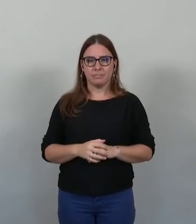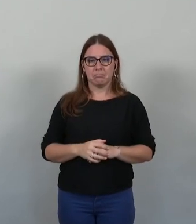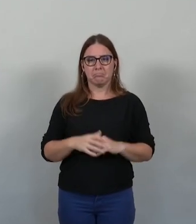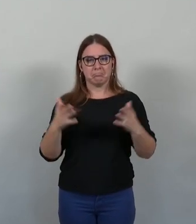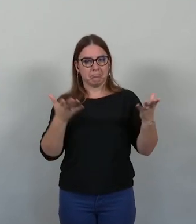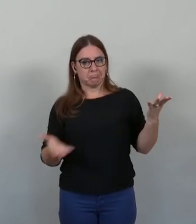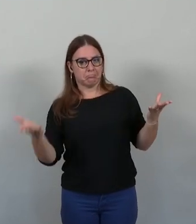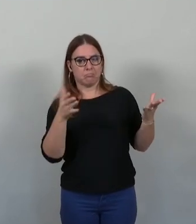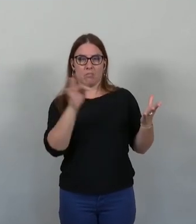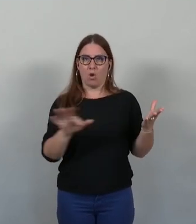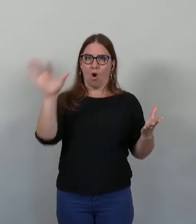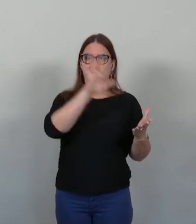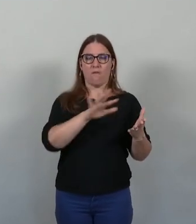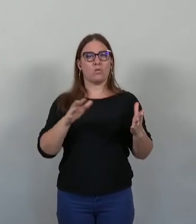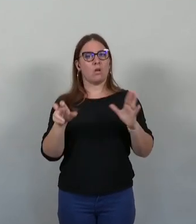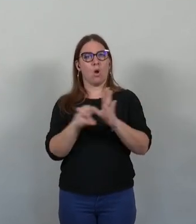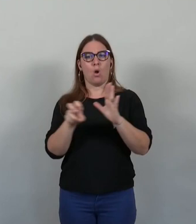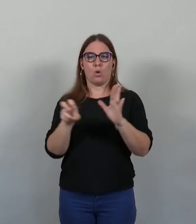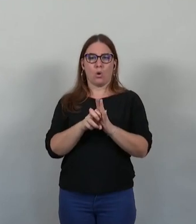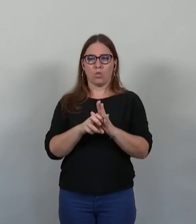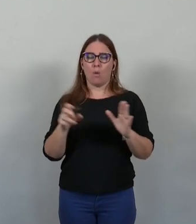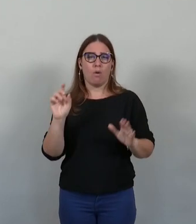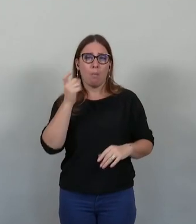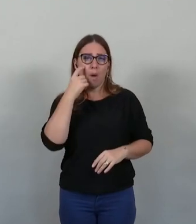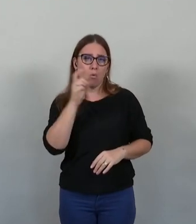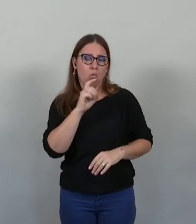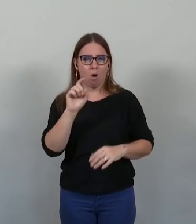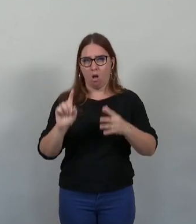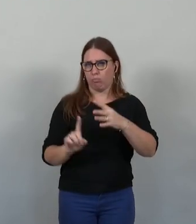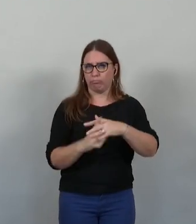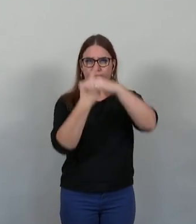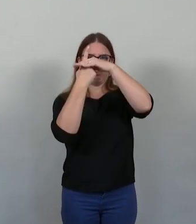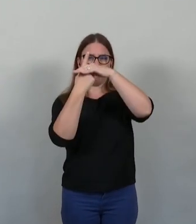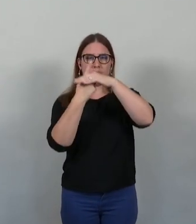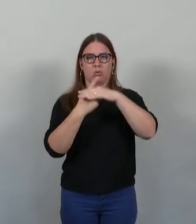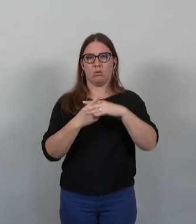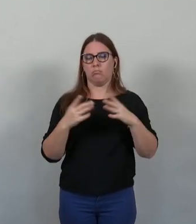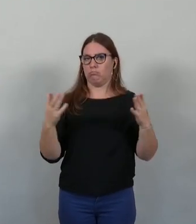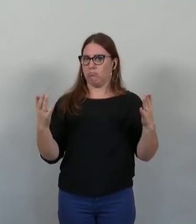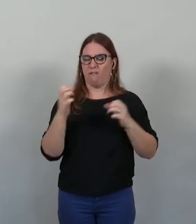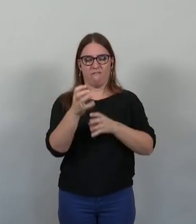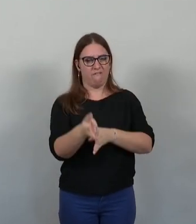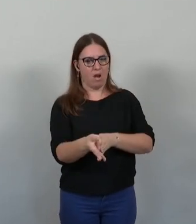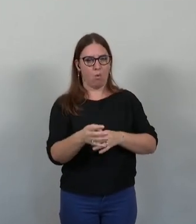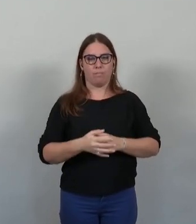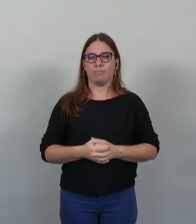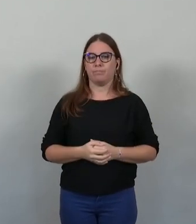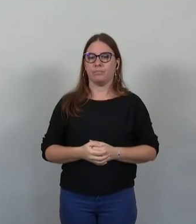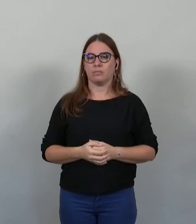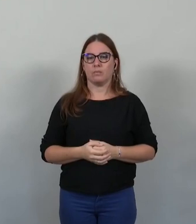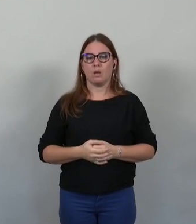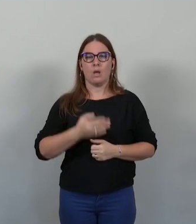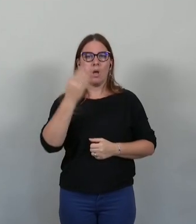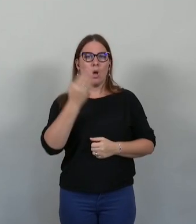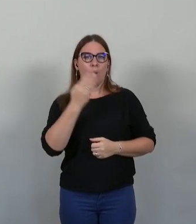Haos partout en France et Grenoble je vous apprends rien et pionnière en la matière le besoin